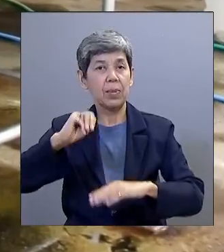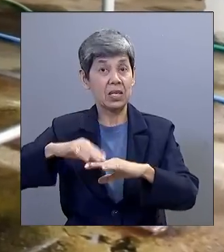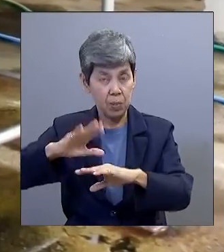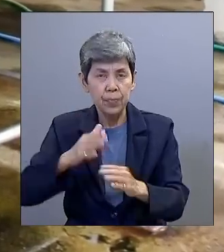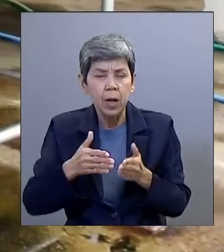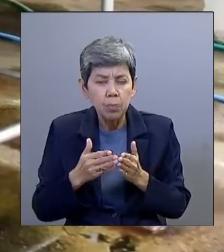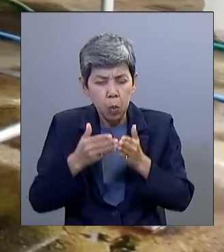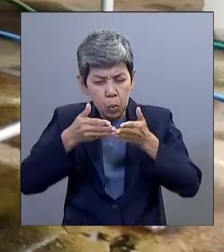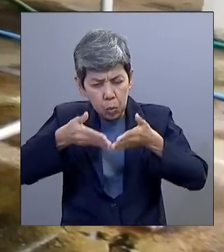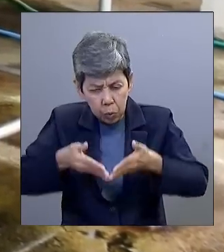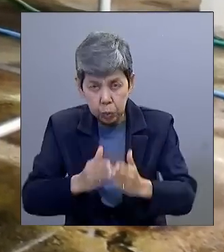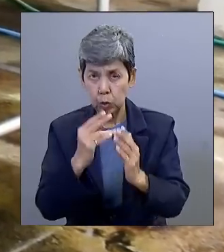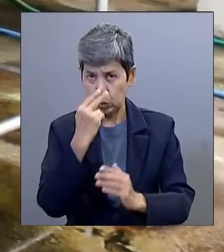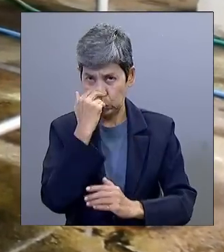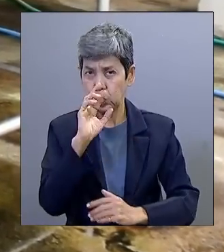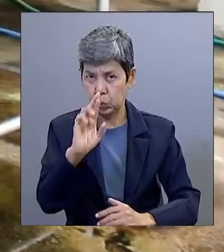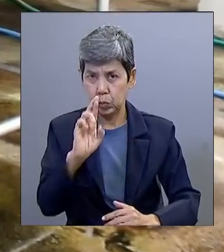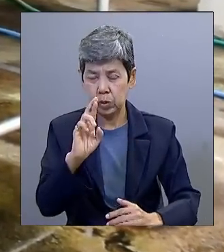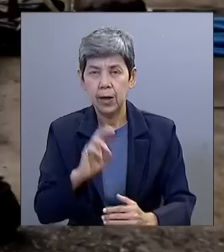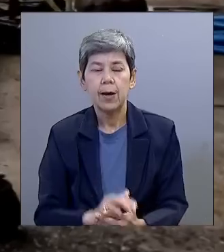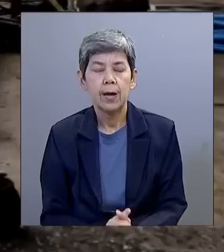ให้ชาวเรือเพิ่มความระมัดระวังค่ะ